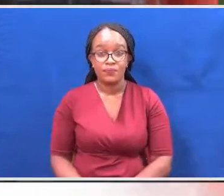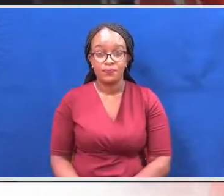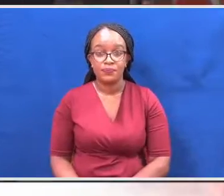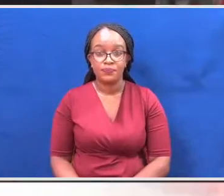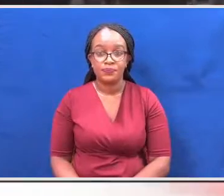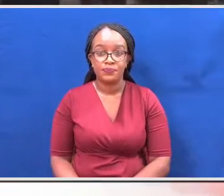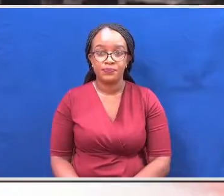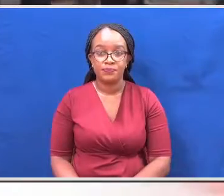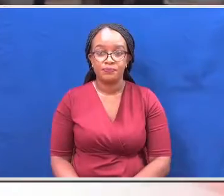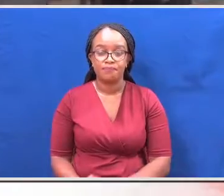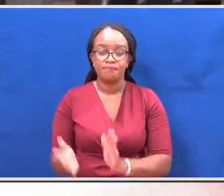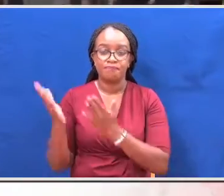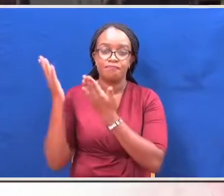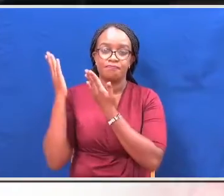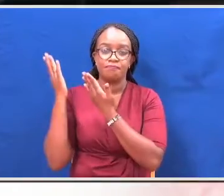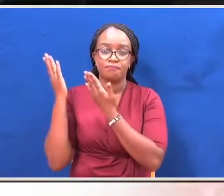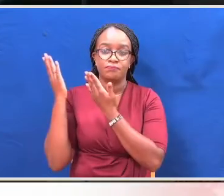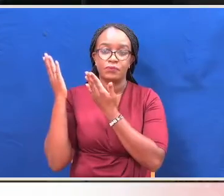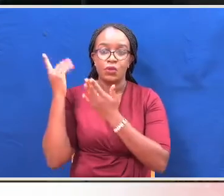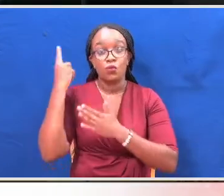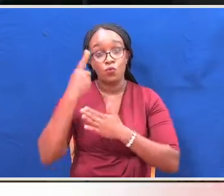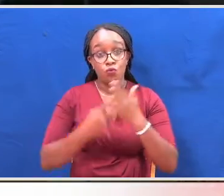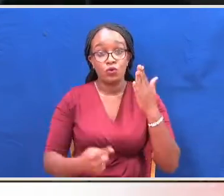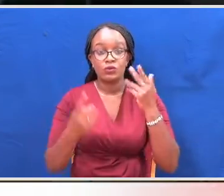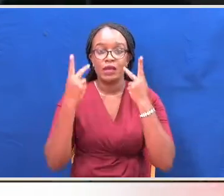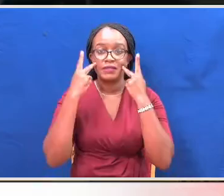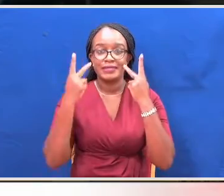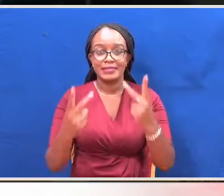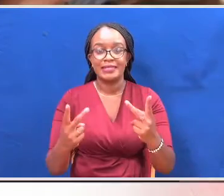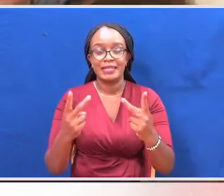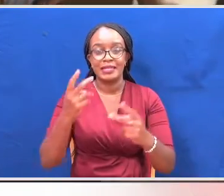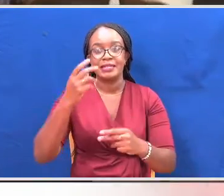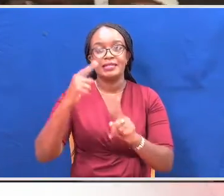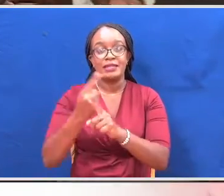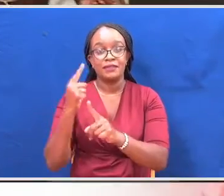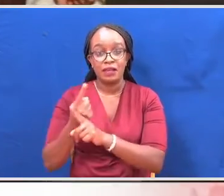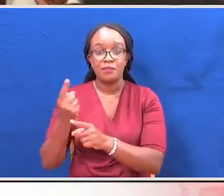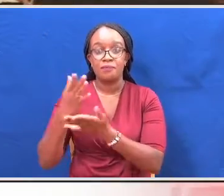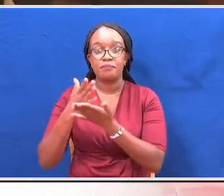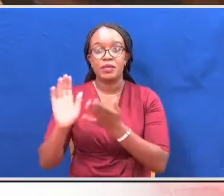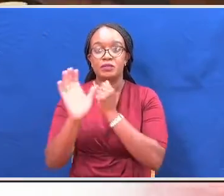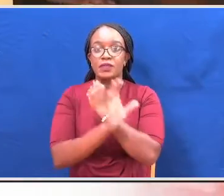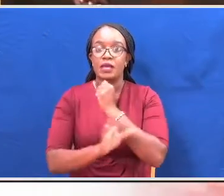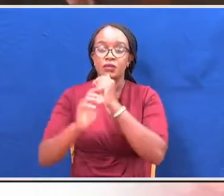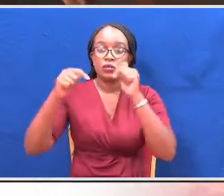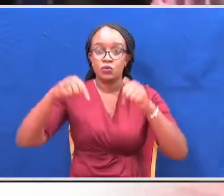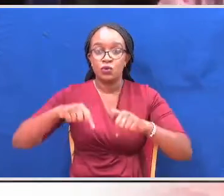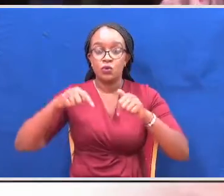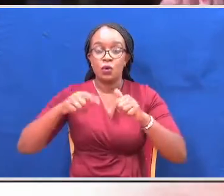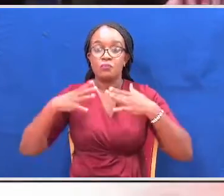Ndiyo taswira iliyoshuhudiwa katika baadhi ya vituo vya magari humu nchini. Wasafiri wakikabiliwa na wakati